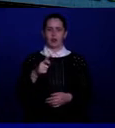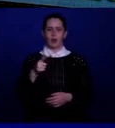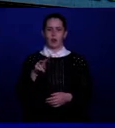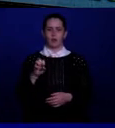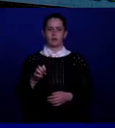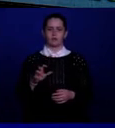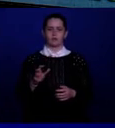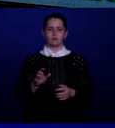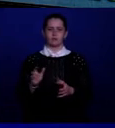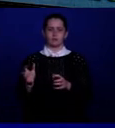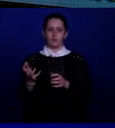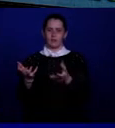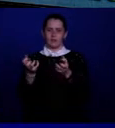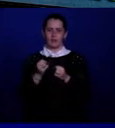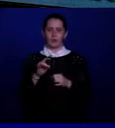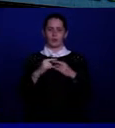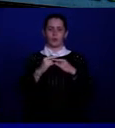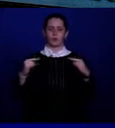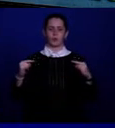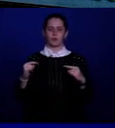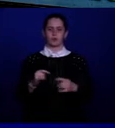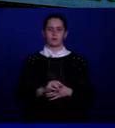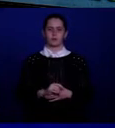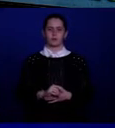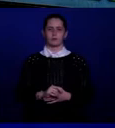Стащил со стола.